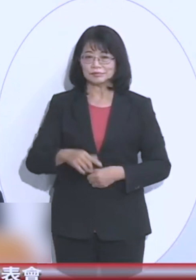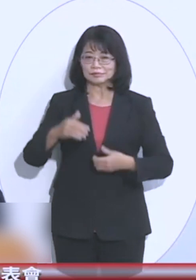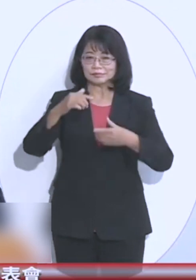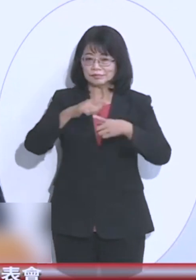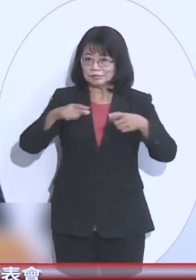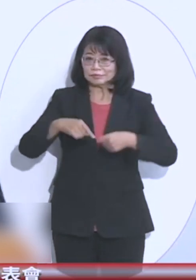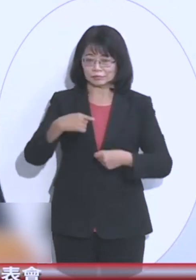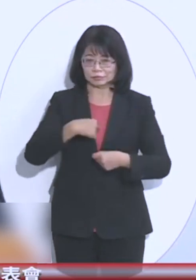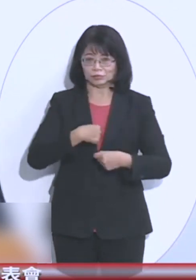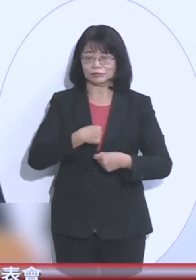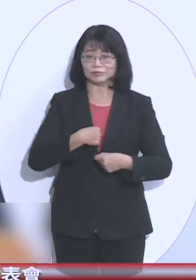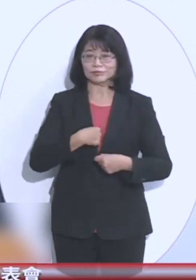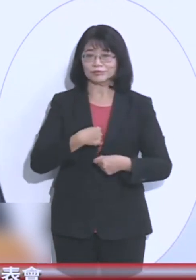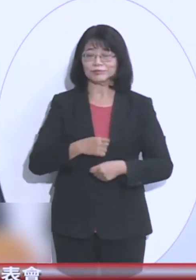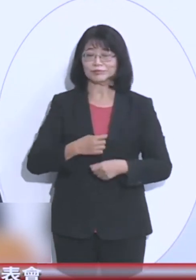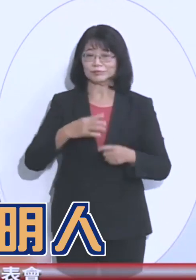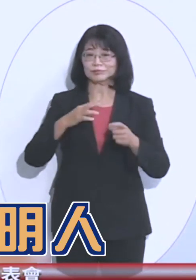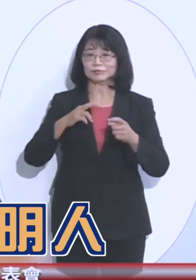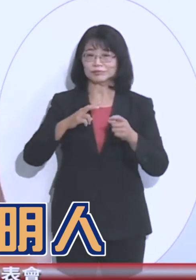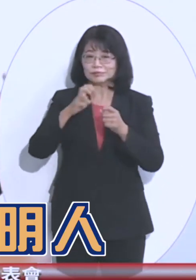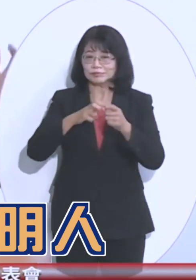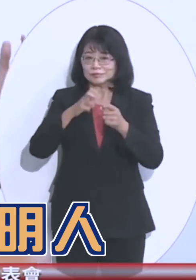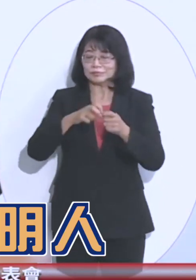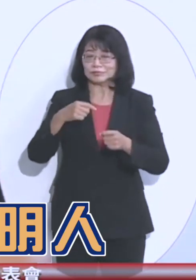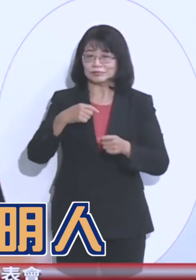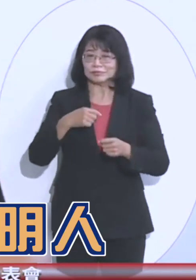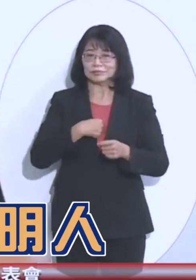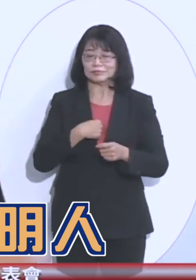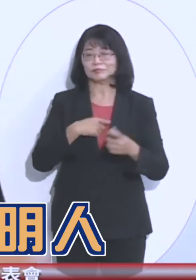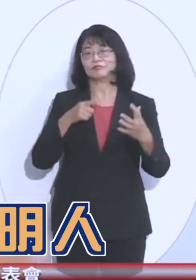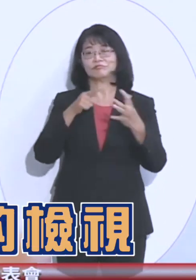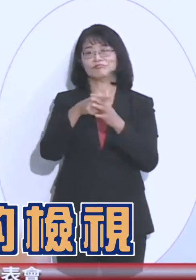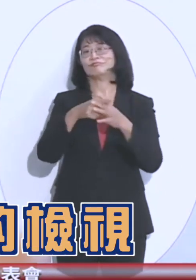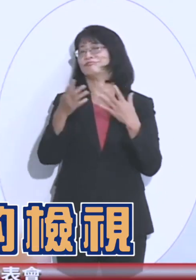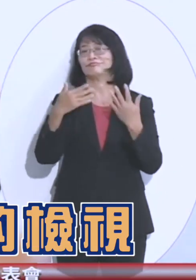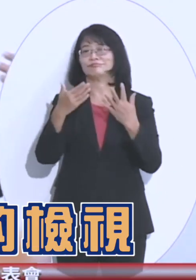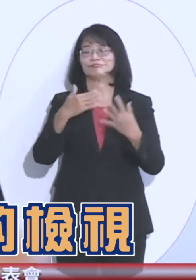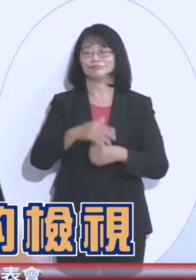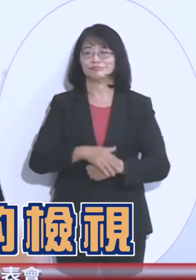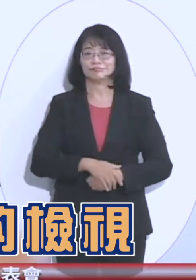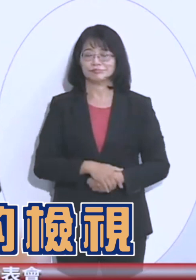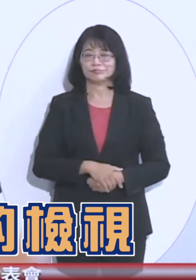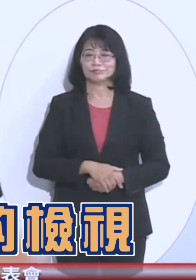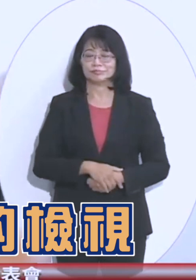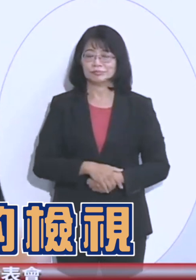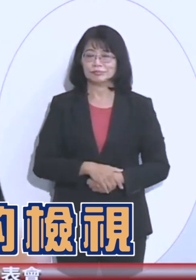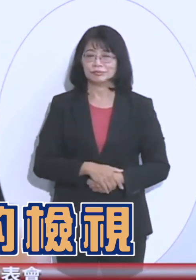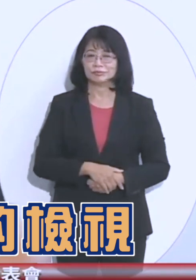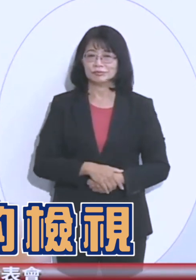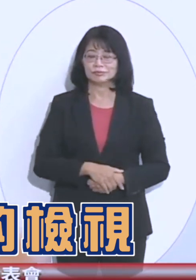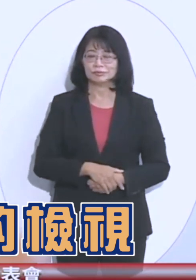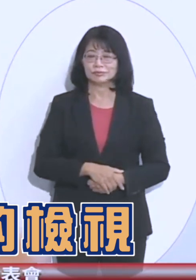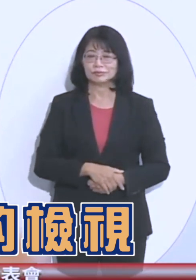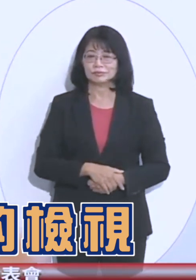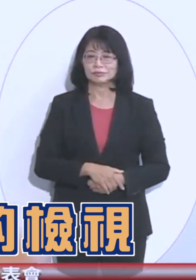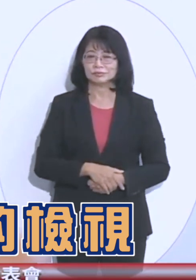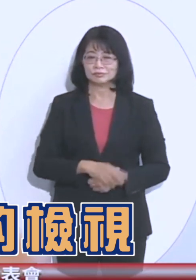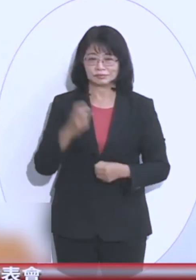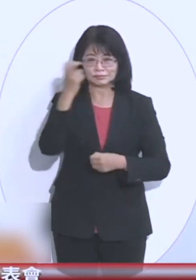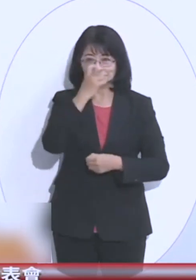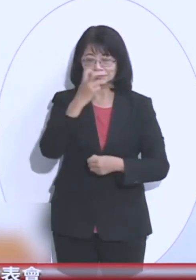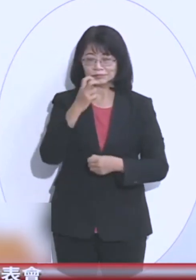前，这个贾良改，20当来，我是等于一个透明人，给恁全民专业的监